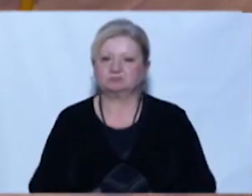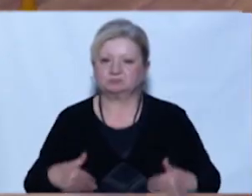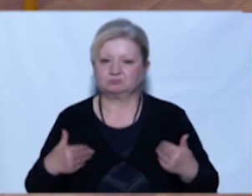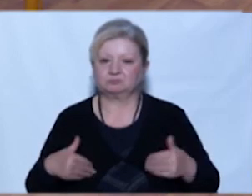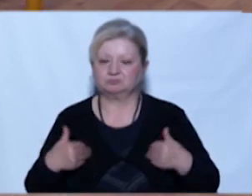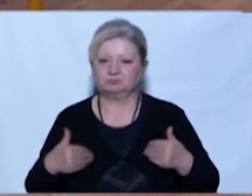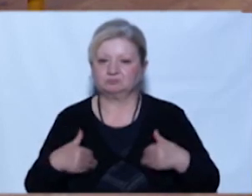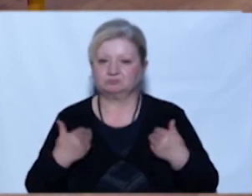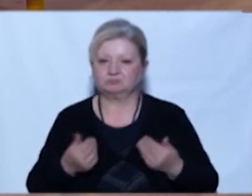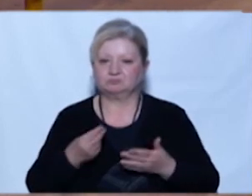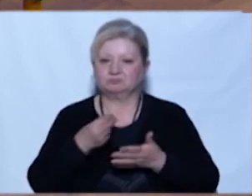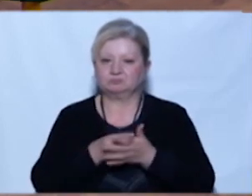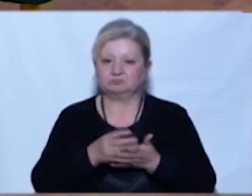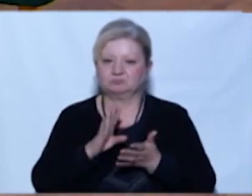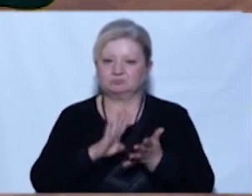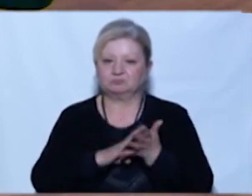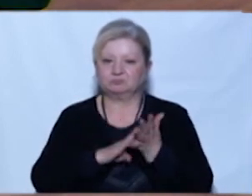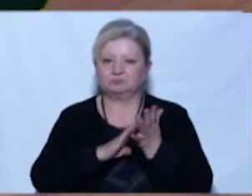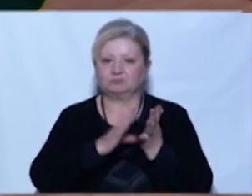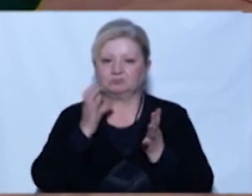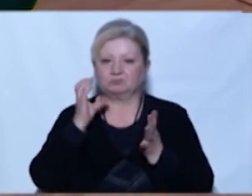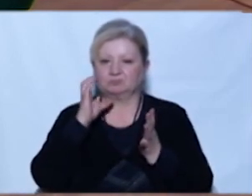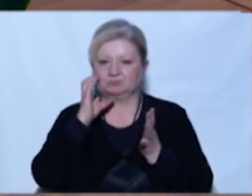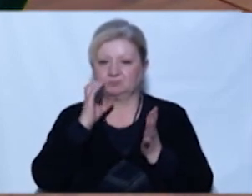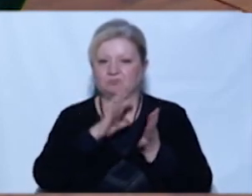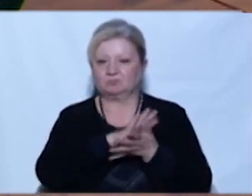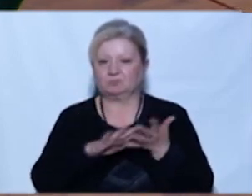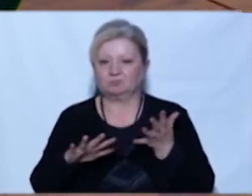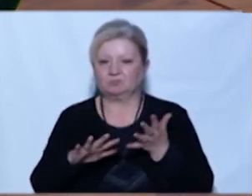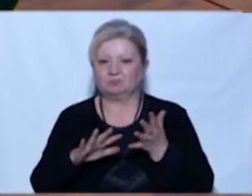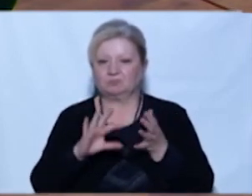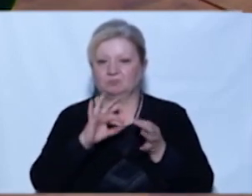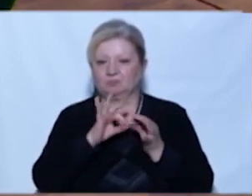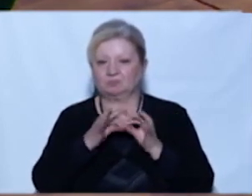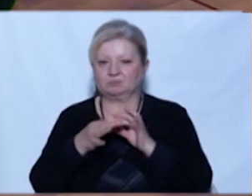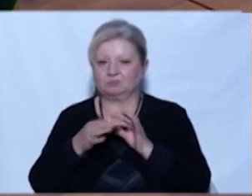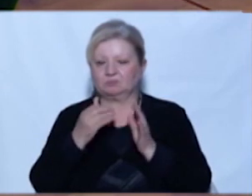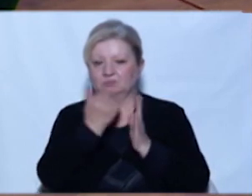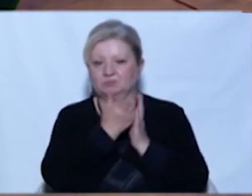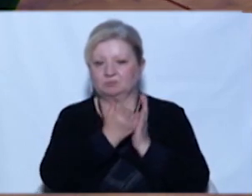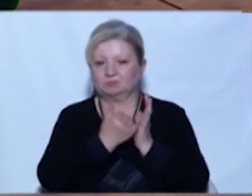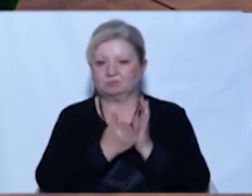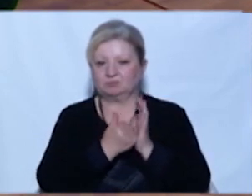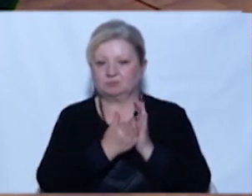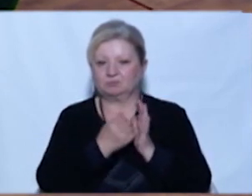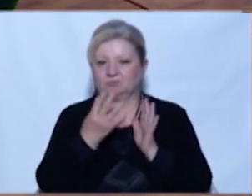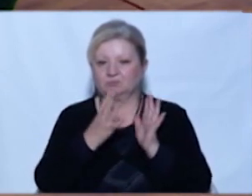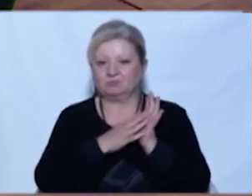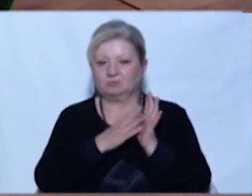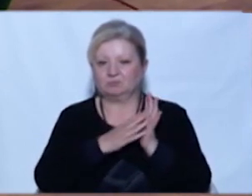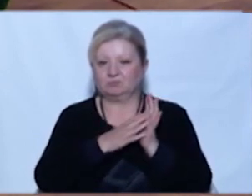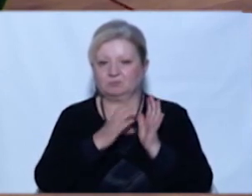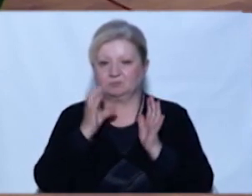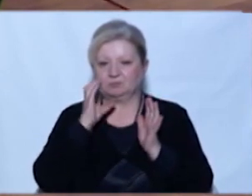Kimşi dobisa, türpaso mesrek laselibo. Vakdelibt, cikls, kavgatilibisas, mesrek lasel